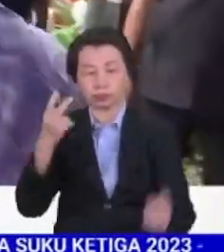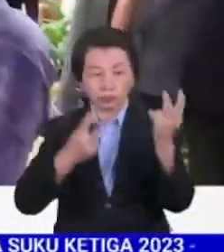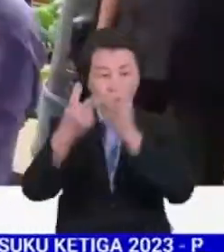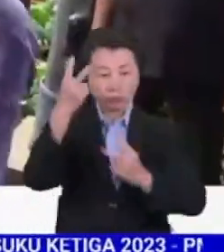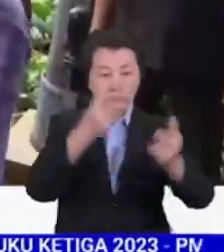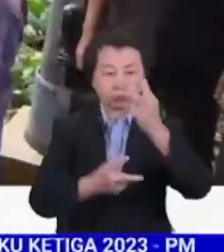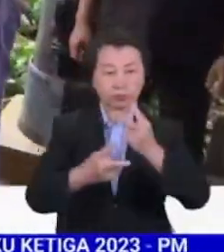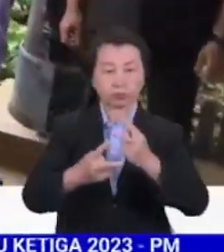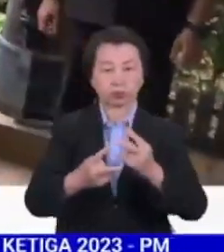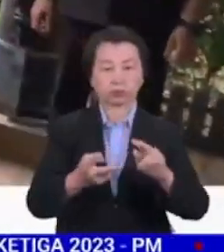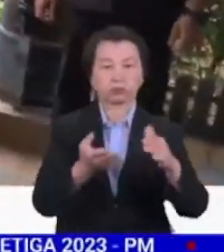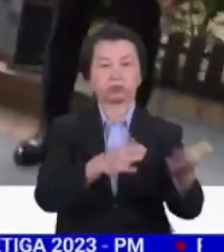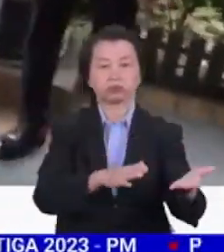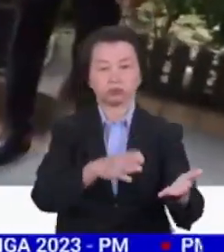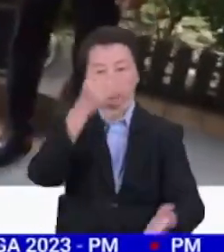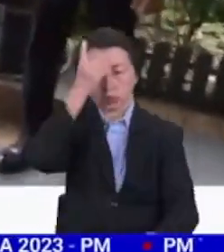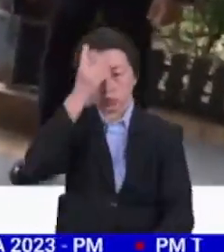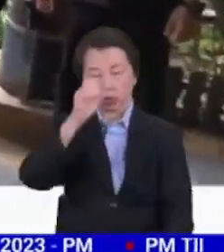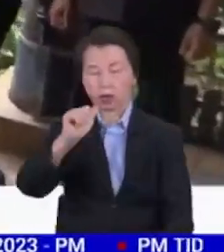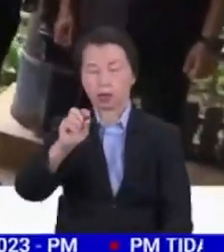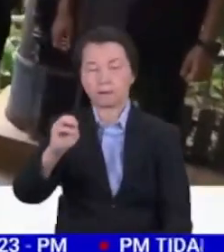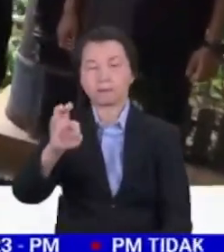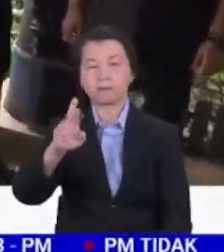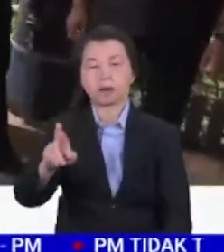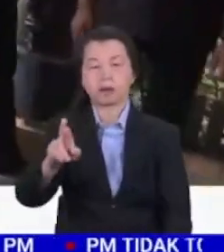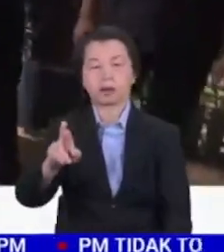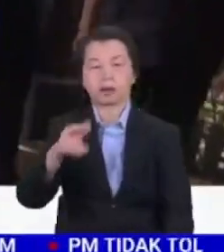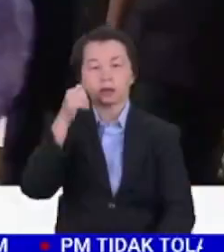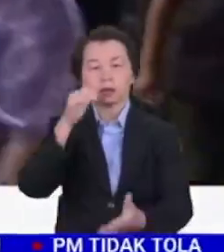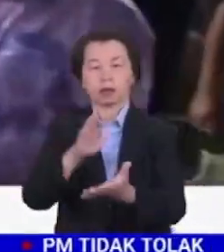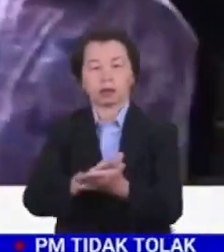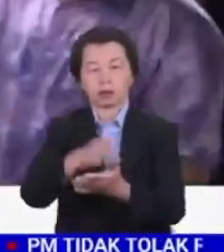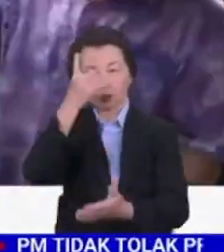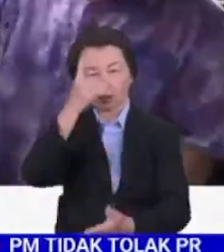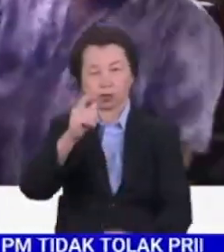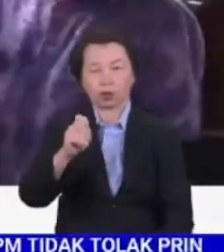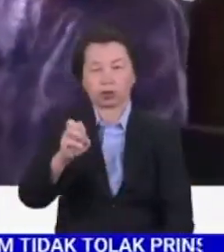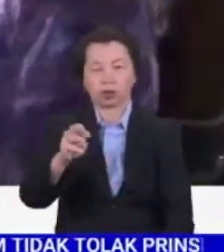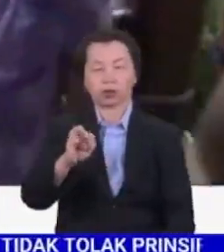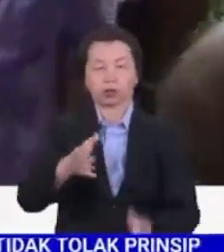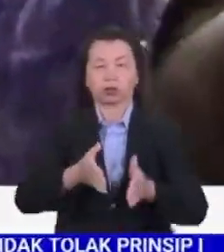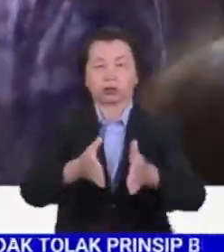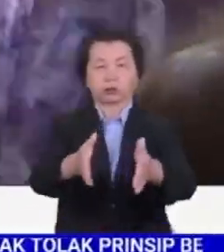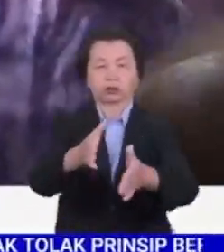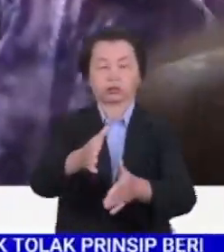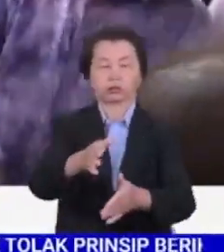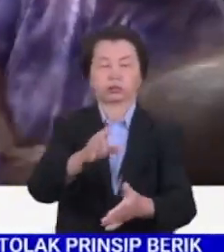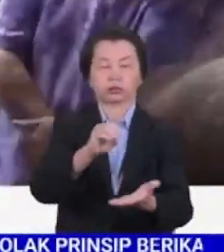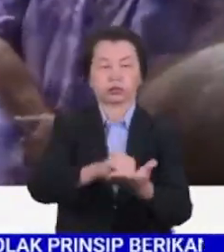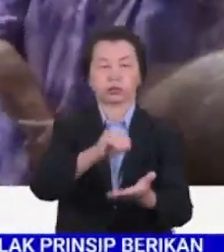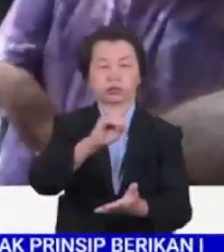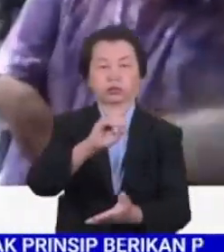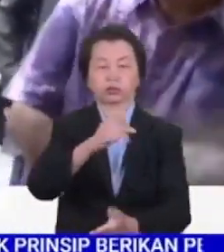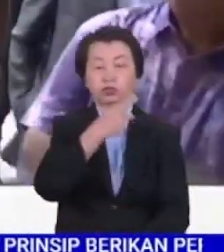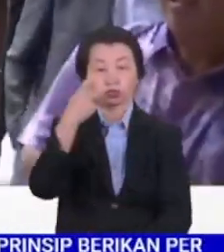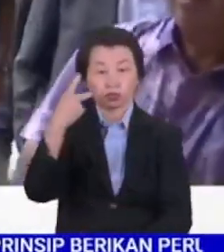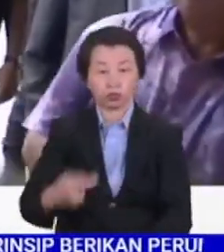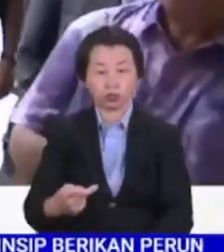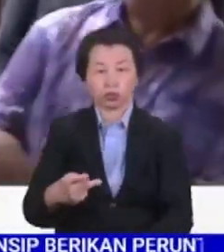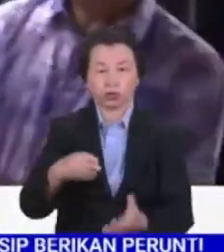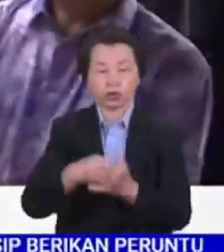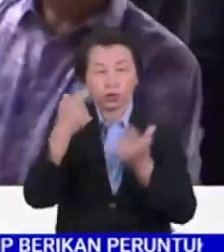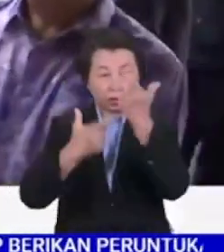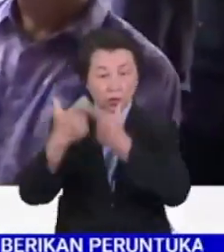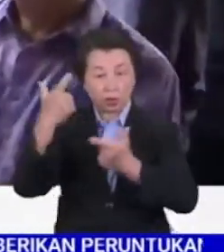melawat balu mendiang Tan Sri Dato' Amar James Jemut Masing, Datuk Koni Masing di Jalan Laksmana Cheng Ho, Kuching.